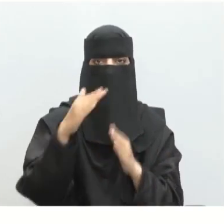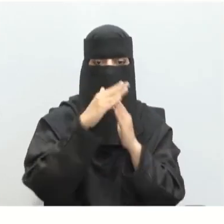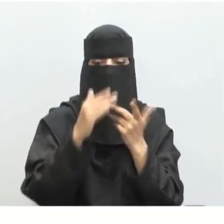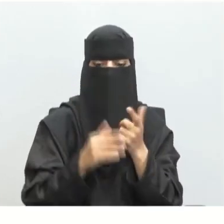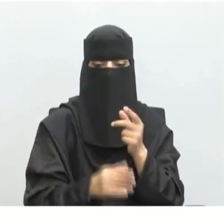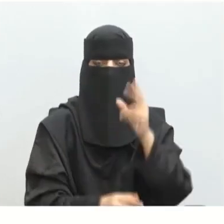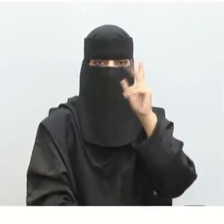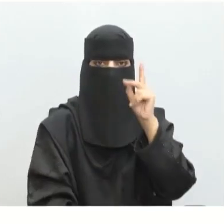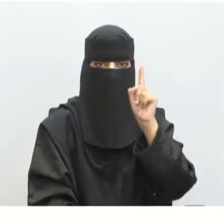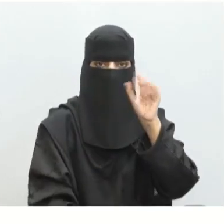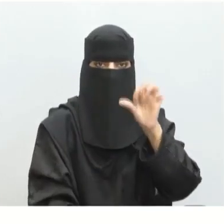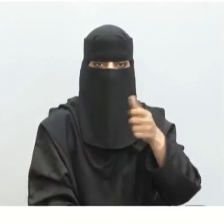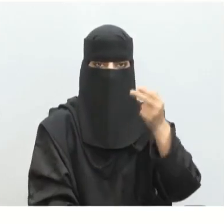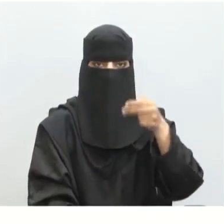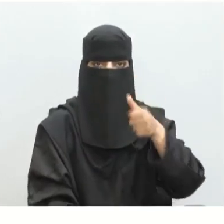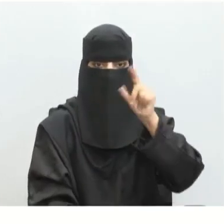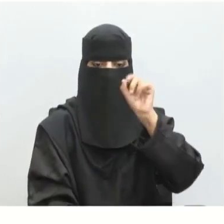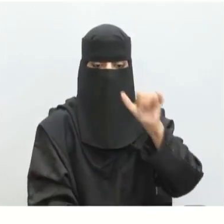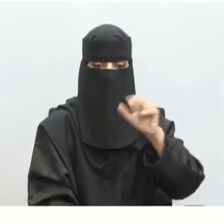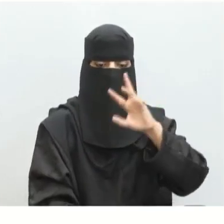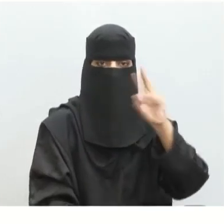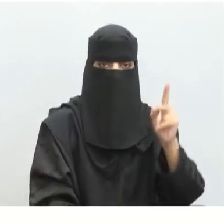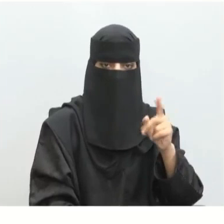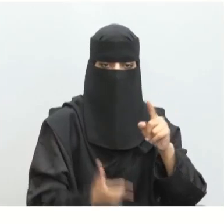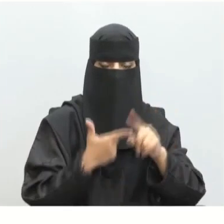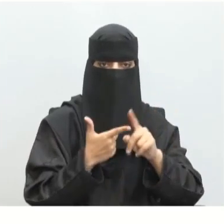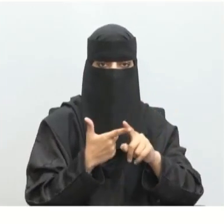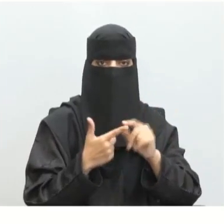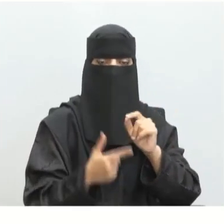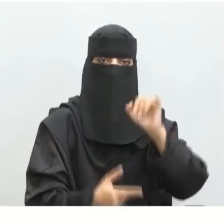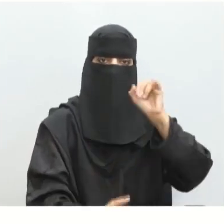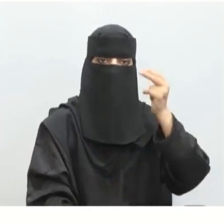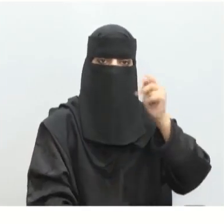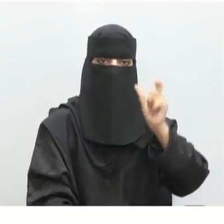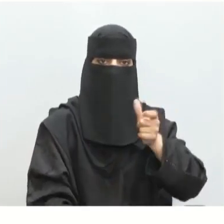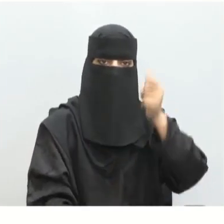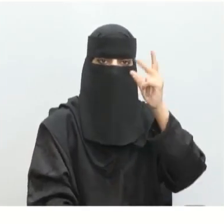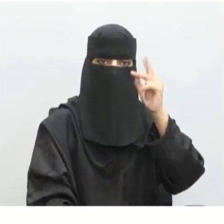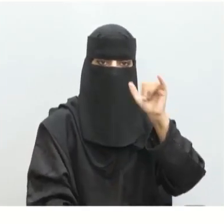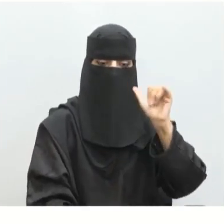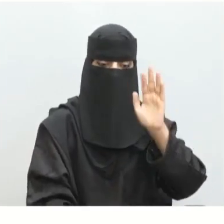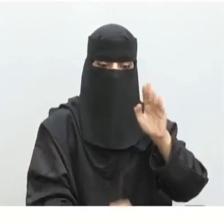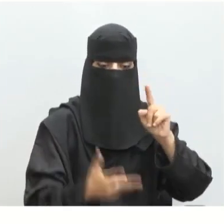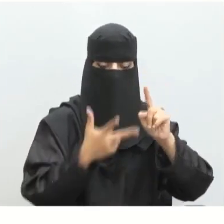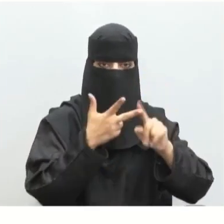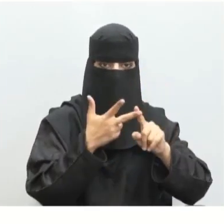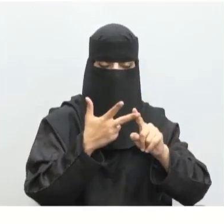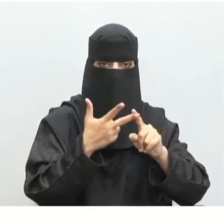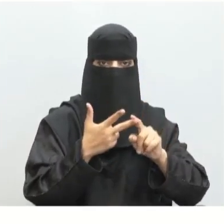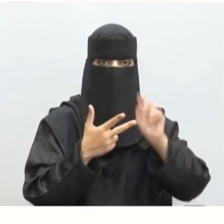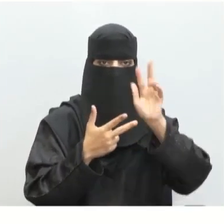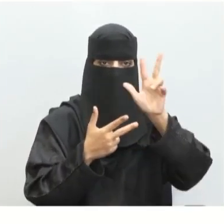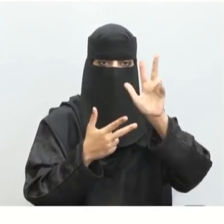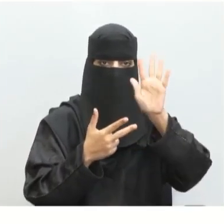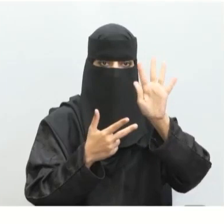ام المغناطيسي ام الشرقي ام الغربي من اتجاهات الشمال التي عرفناها هل يوجد باسم